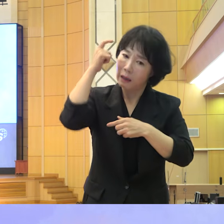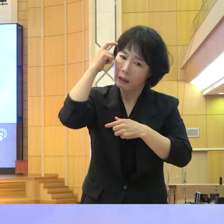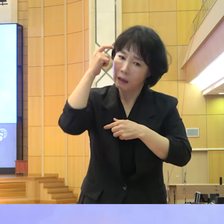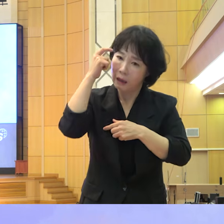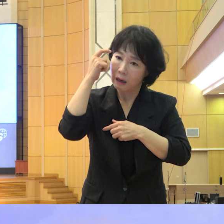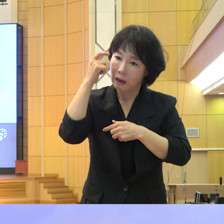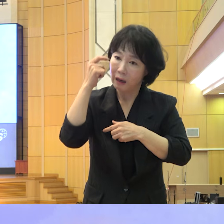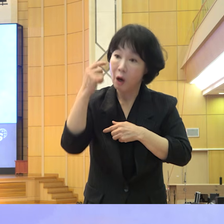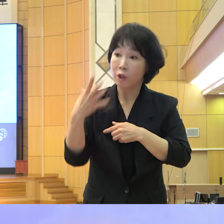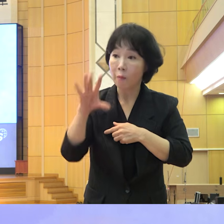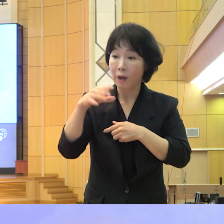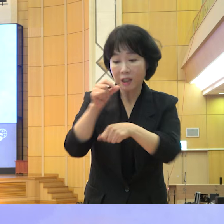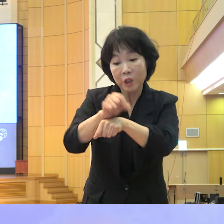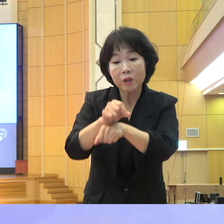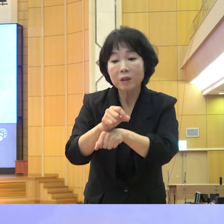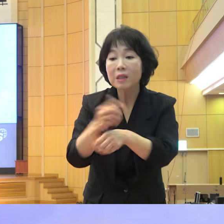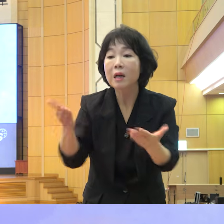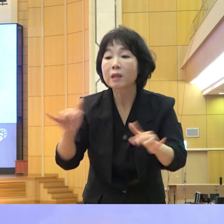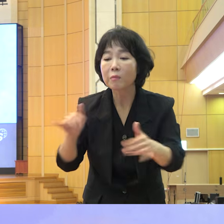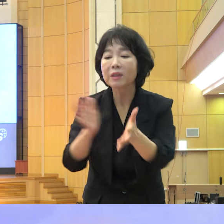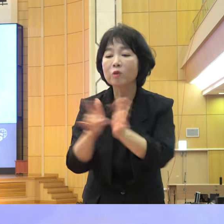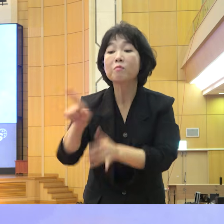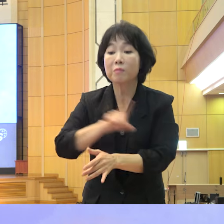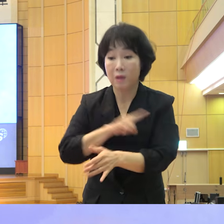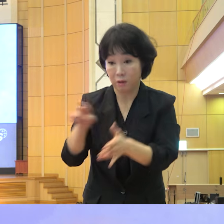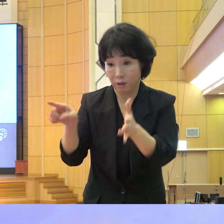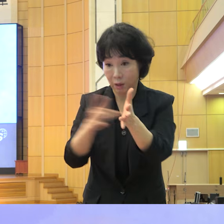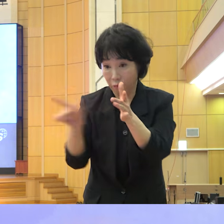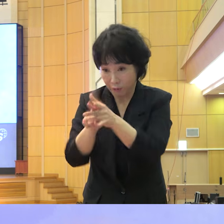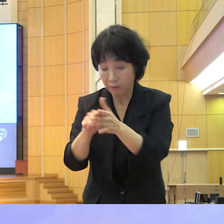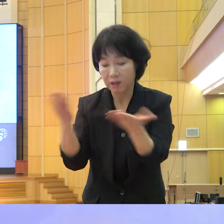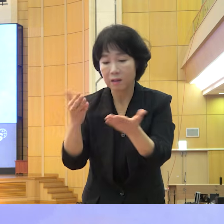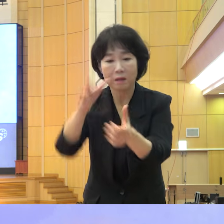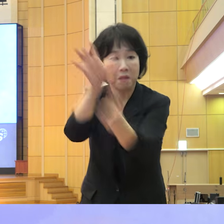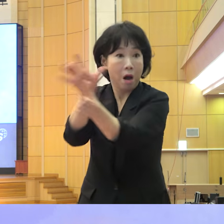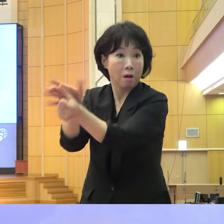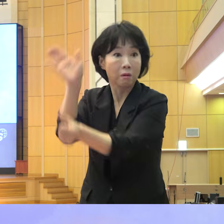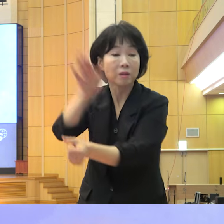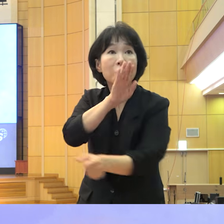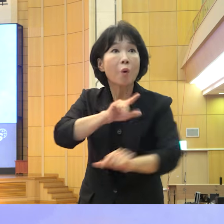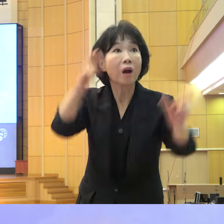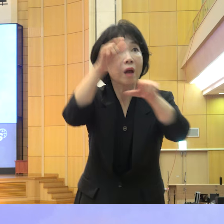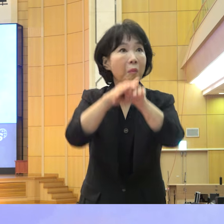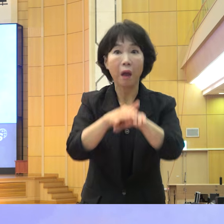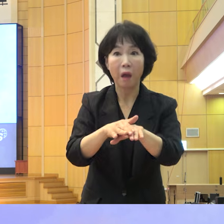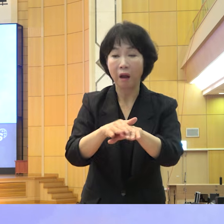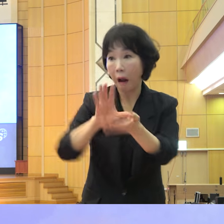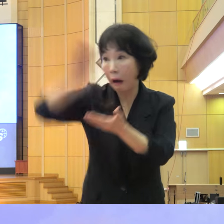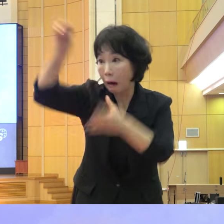직원으로 썼는데 주일만 되면 안식일 지킨다고 교회로 가버리네. 그럼 누가